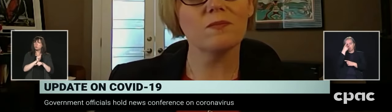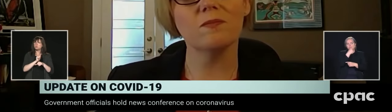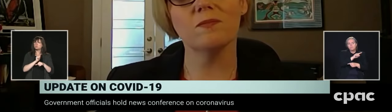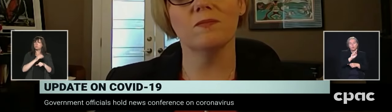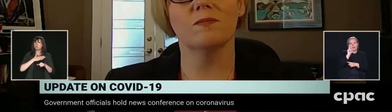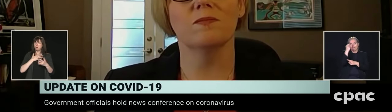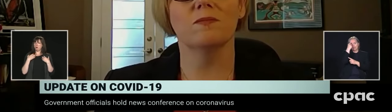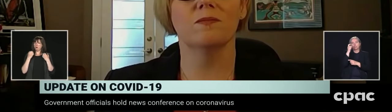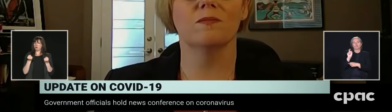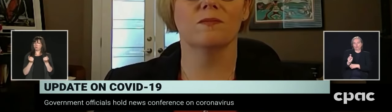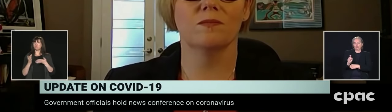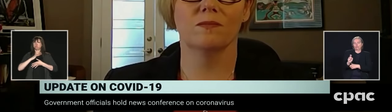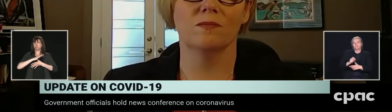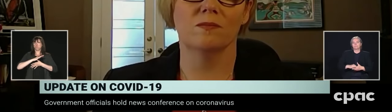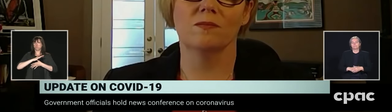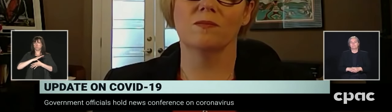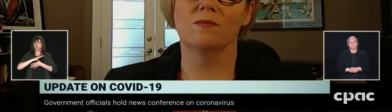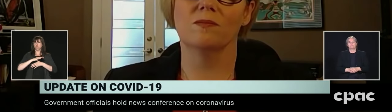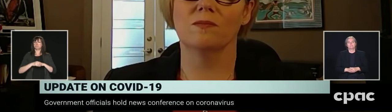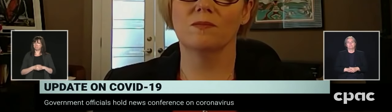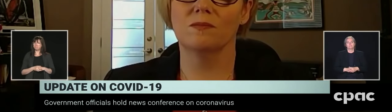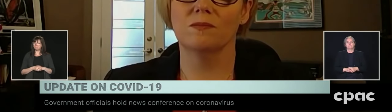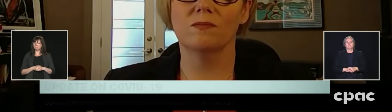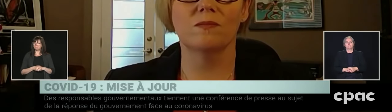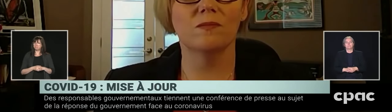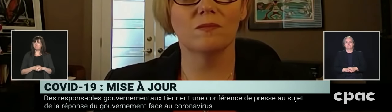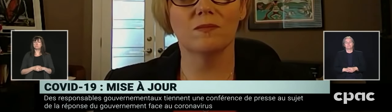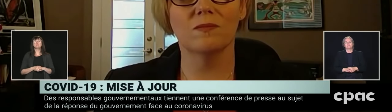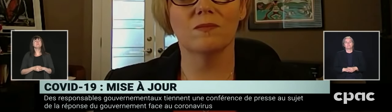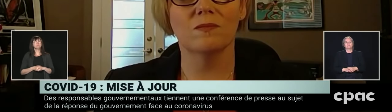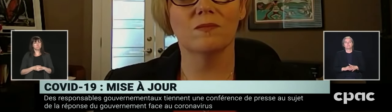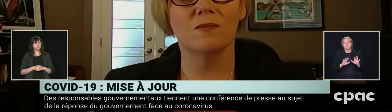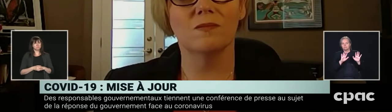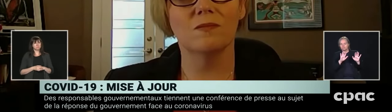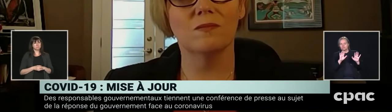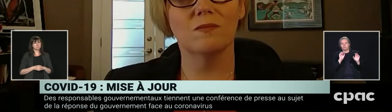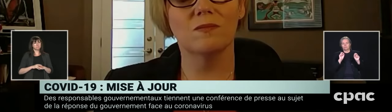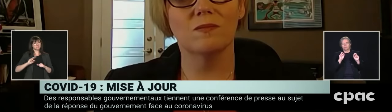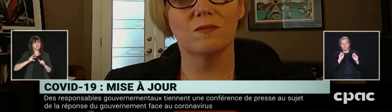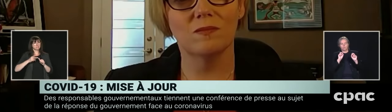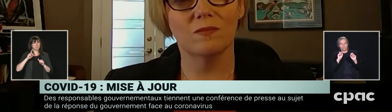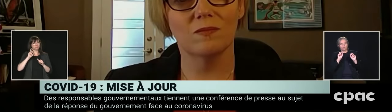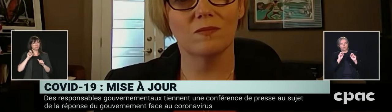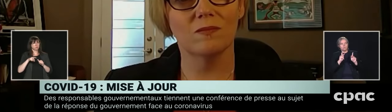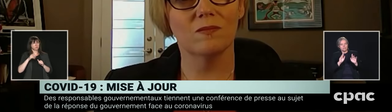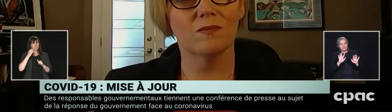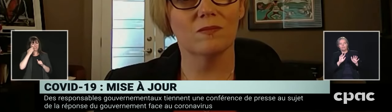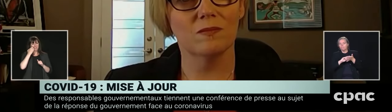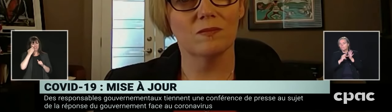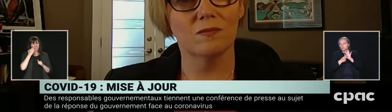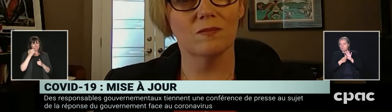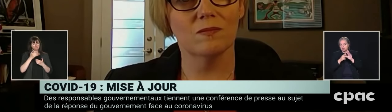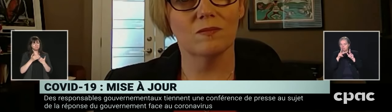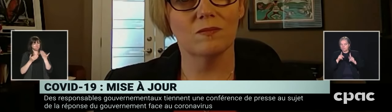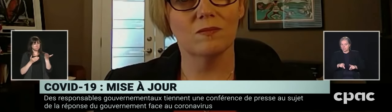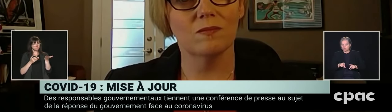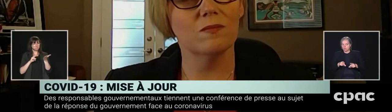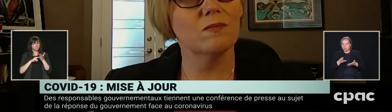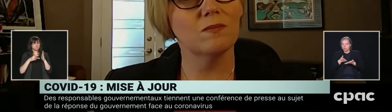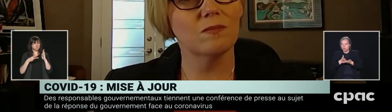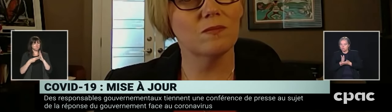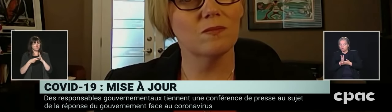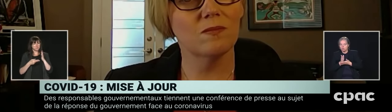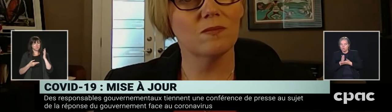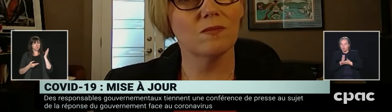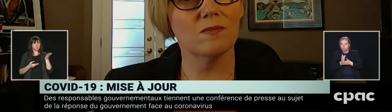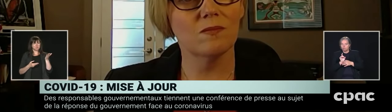Carla? Donc, vous dites que la personne a le droit de ne pas refuser. Donc, les éducatrices